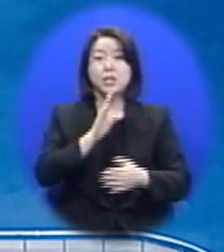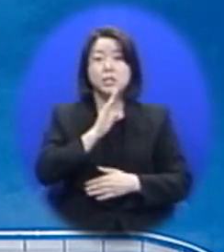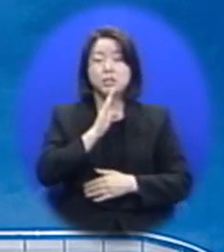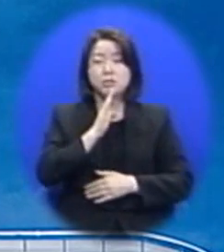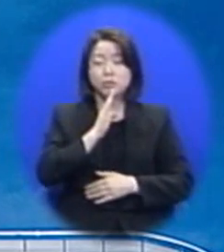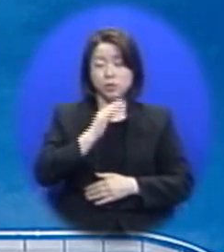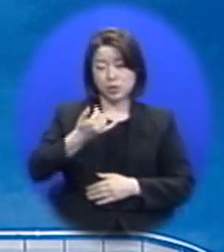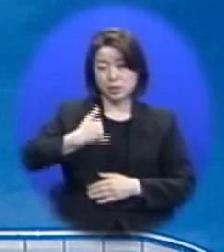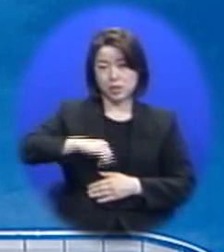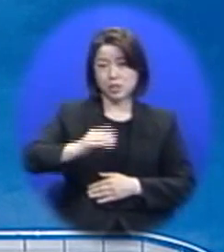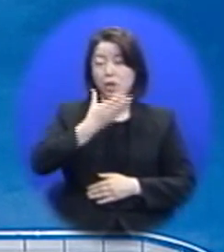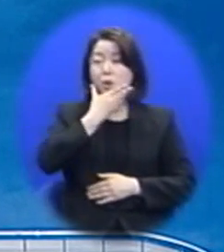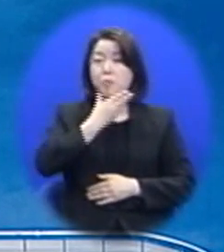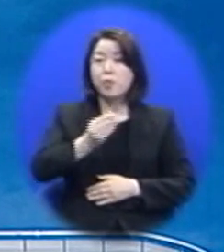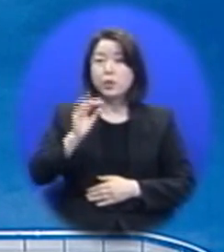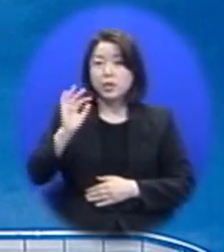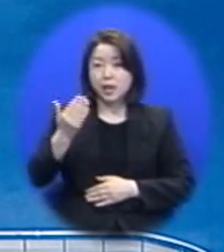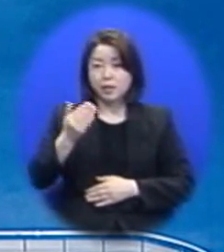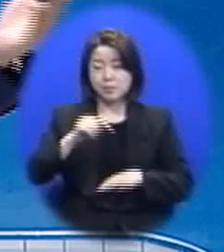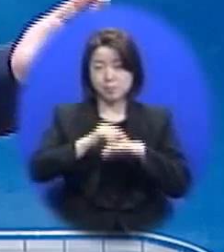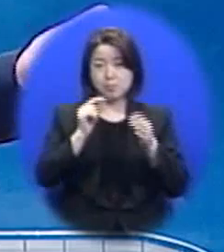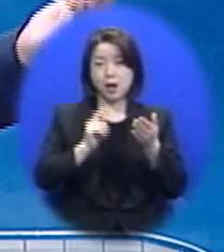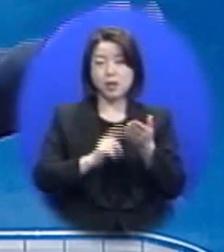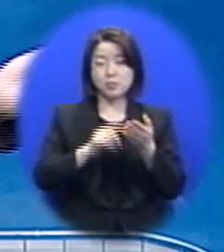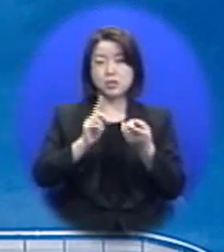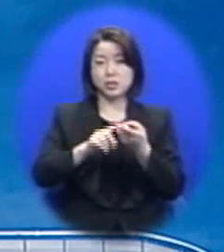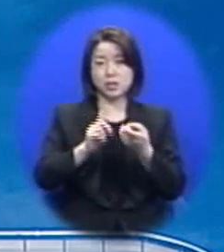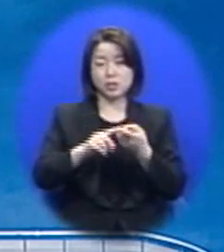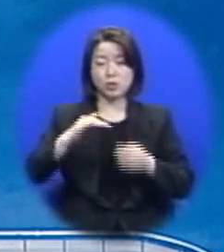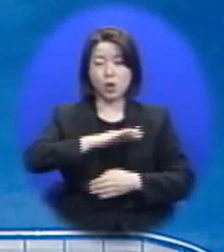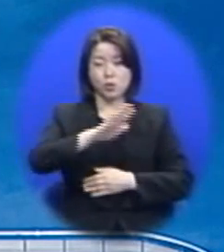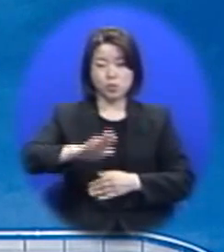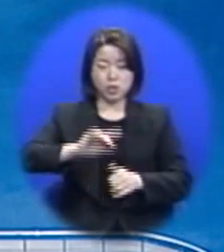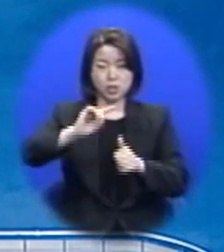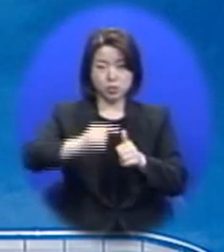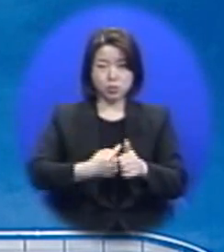복이 되는 그런 마음인지 우리 스스로 살펴야 됩니다.